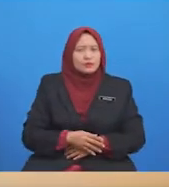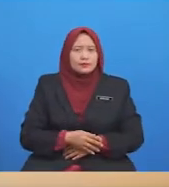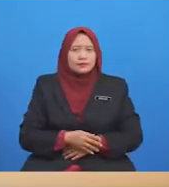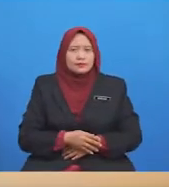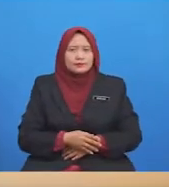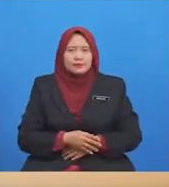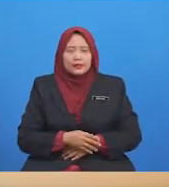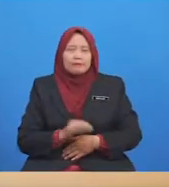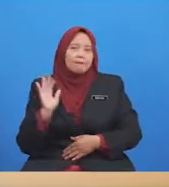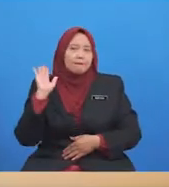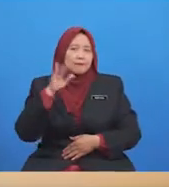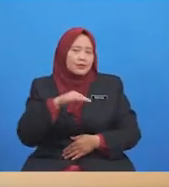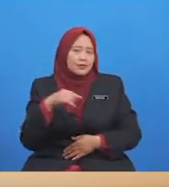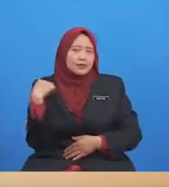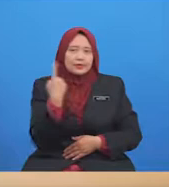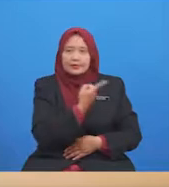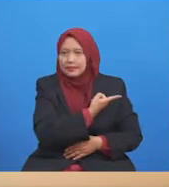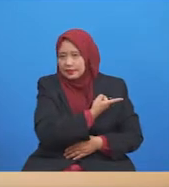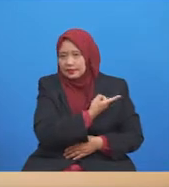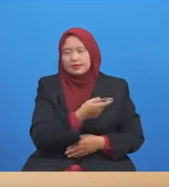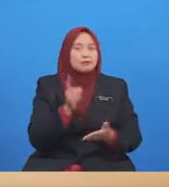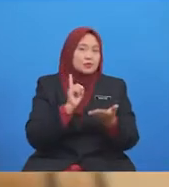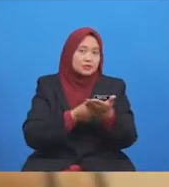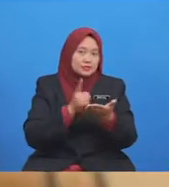Mari cikgu bincangkan dapatan anda.